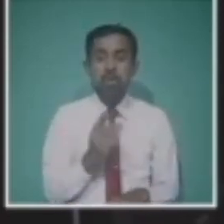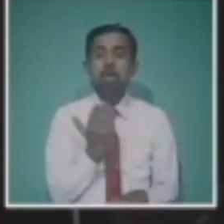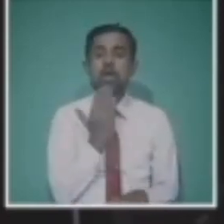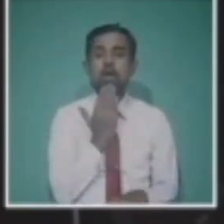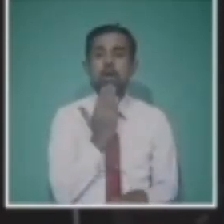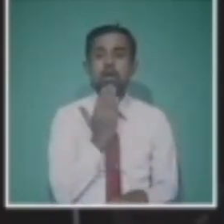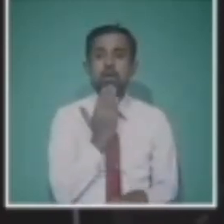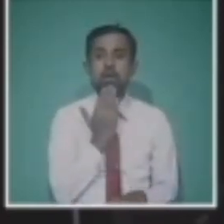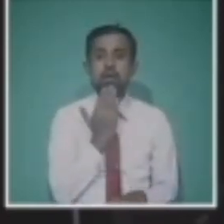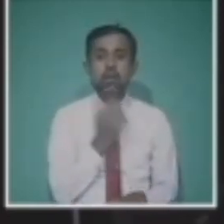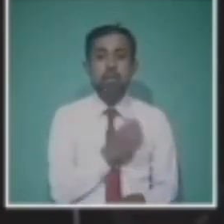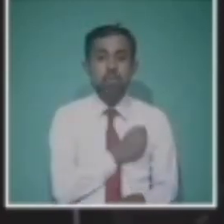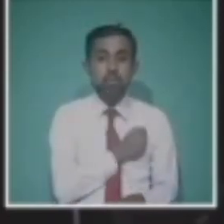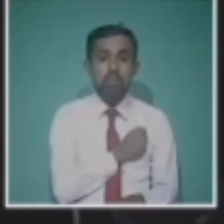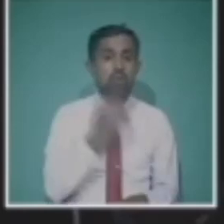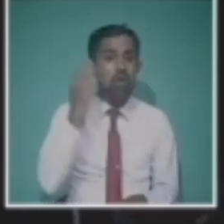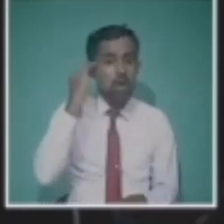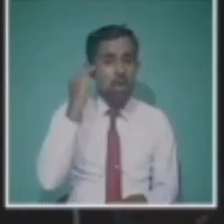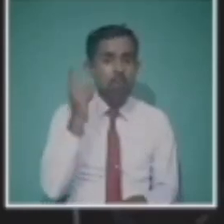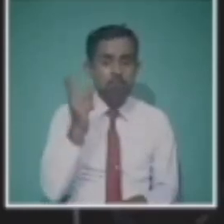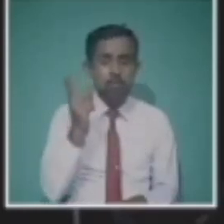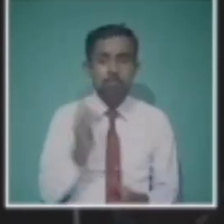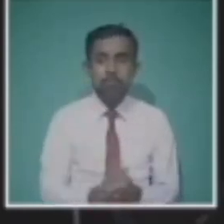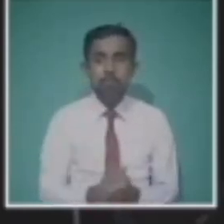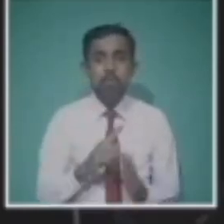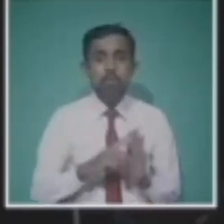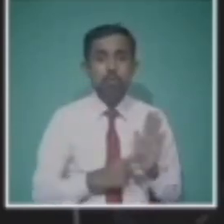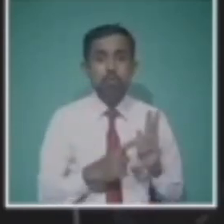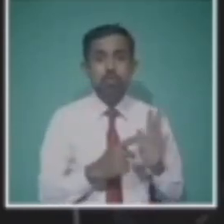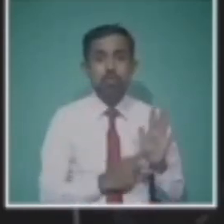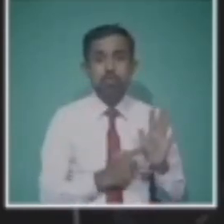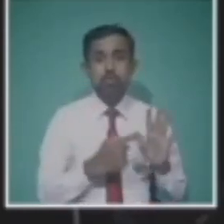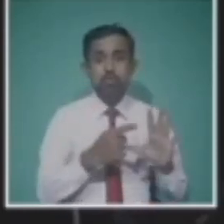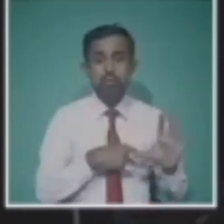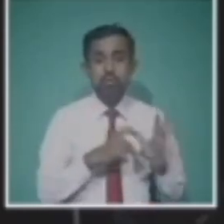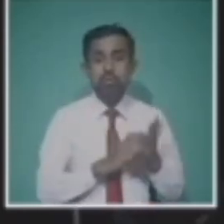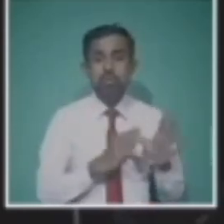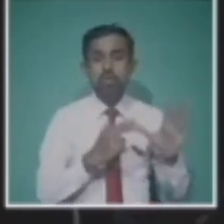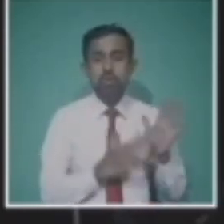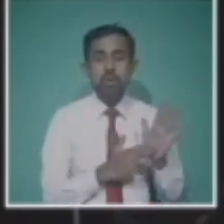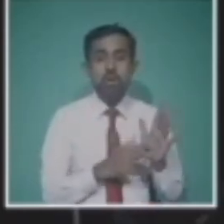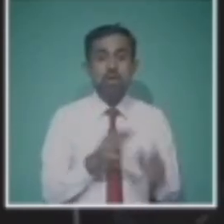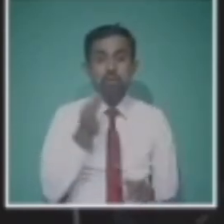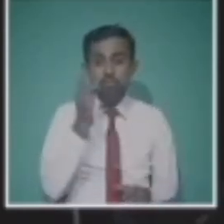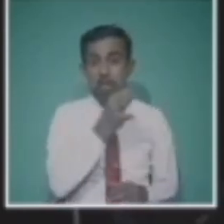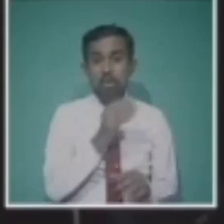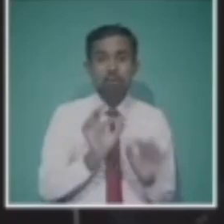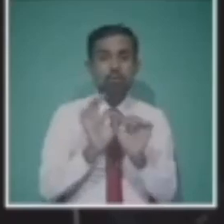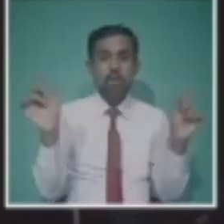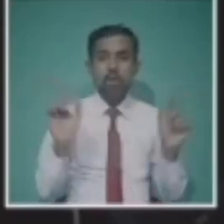ඇමරිකානු තානාපතිතුමිය ඉන්නවා ජුලි චන්. එතුමිය ට්වීට් එකක් දාලා